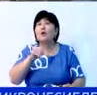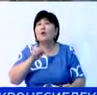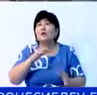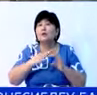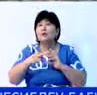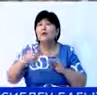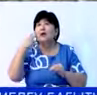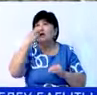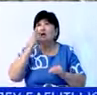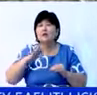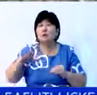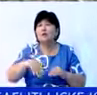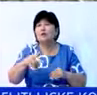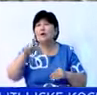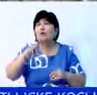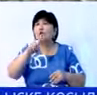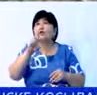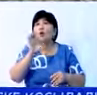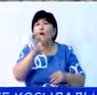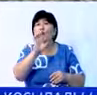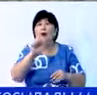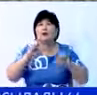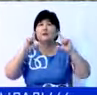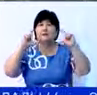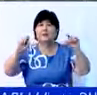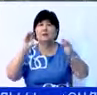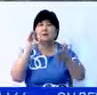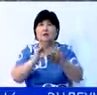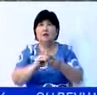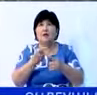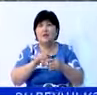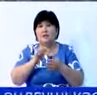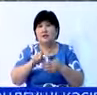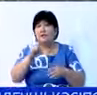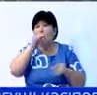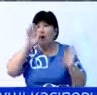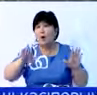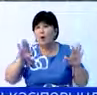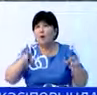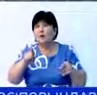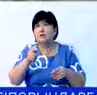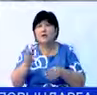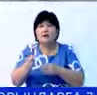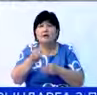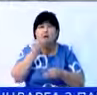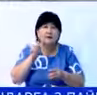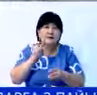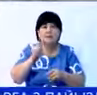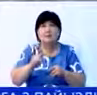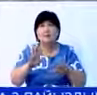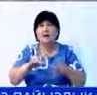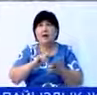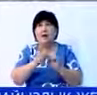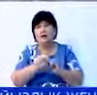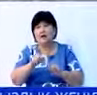ауданындағы сасық көлге тұрғындар зообақ деген тақтайша орнатып қойыпты. Себебі құстардың азық аулайтын мекеніне айналған бұл